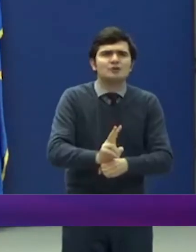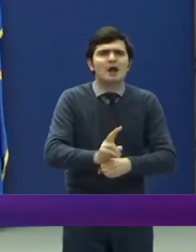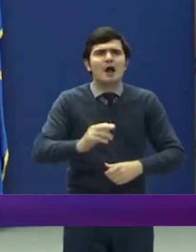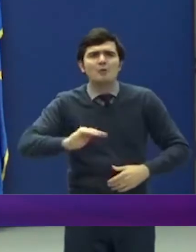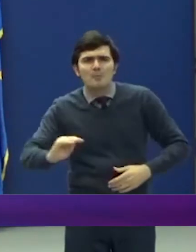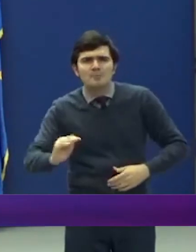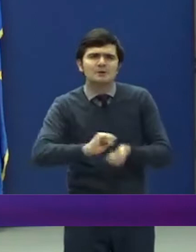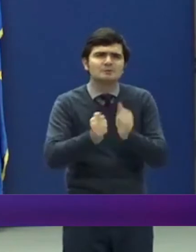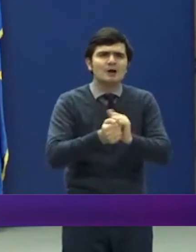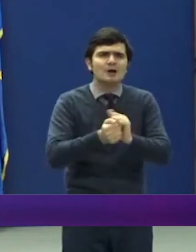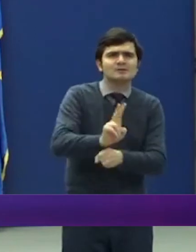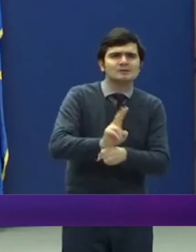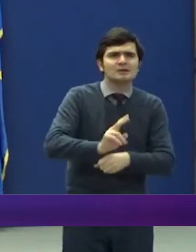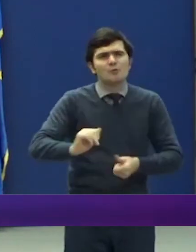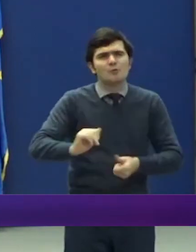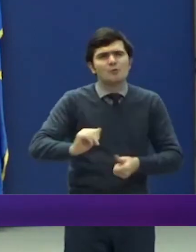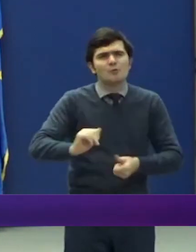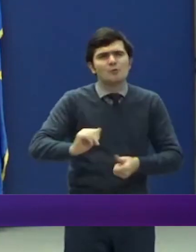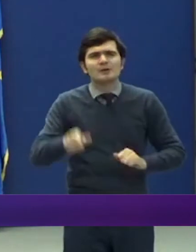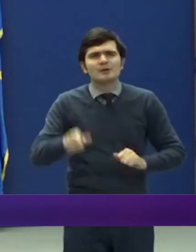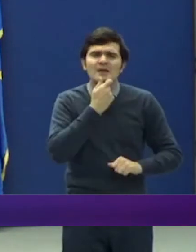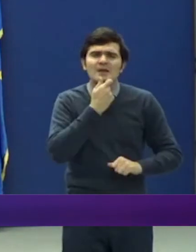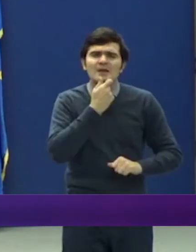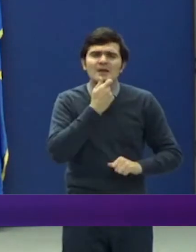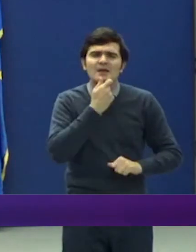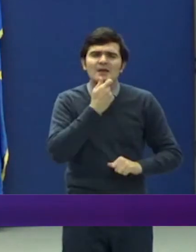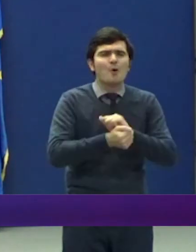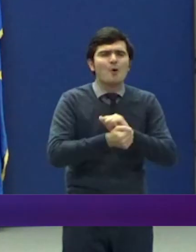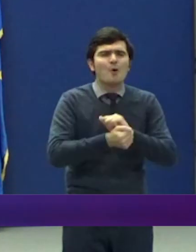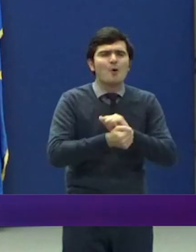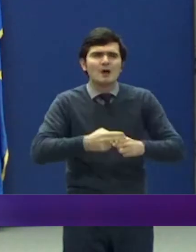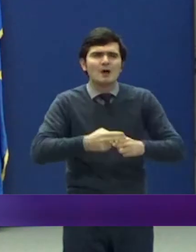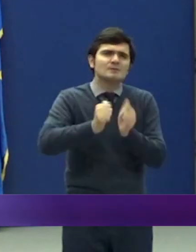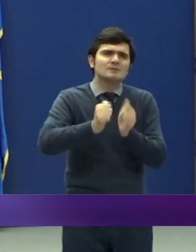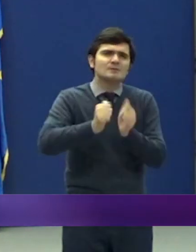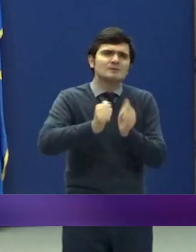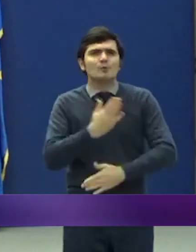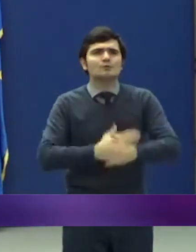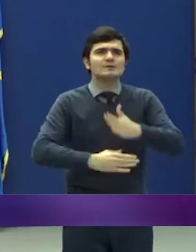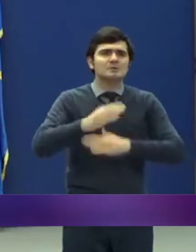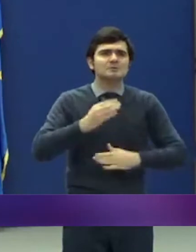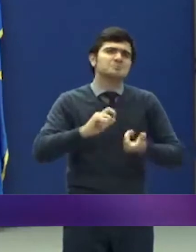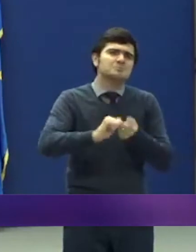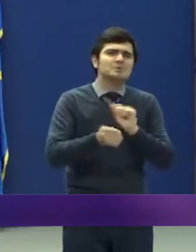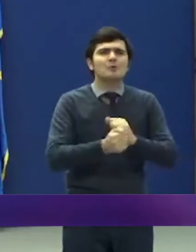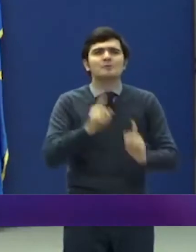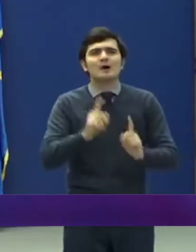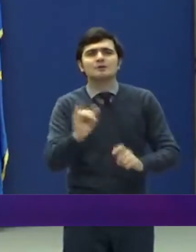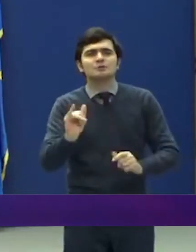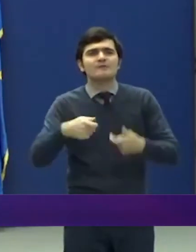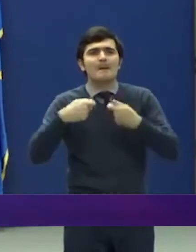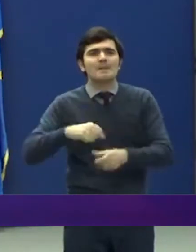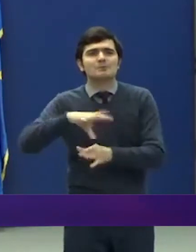asistența altor persoane vârstnice, bolnave sau cu dizabilități, în cazul decesul unui membru de